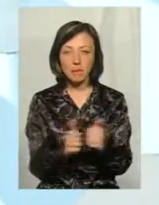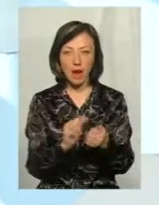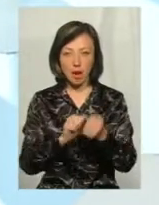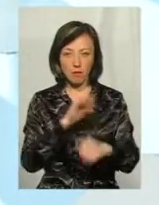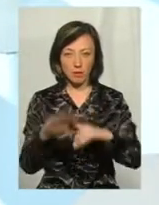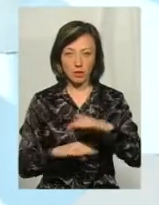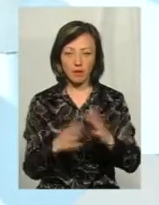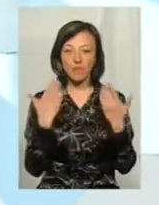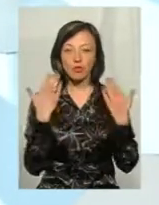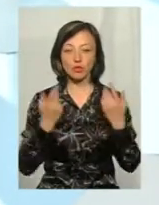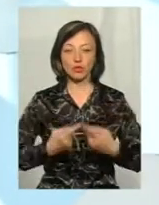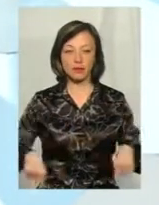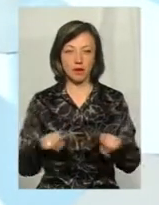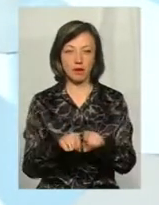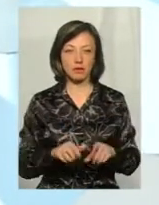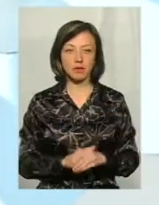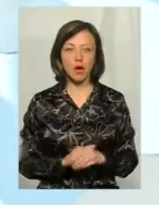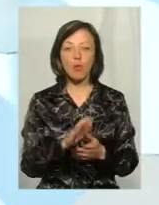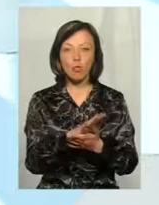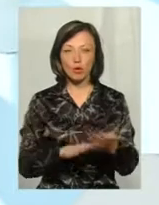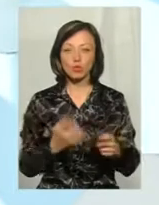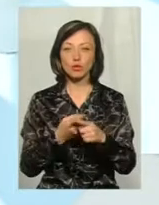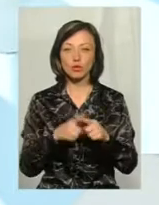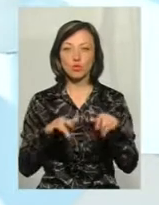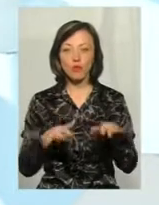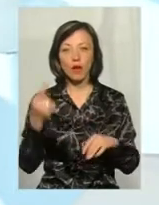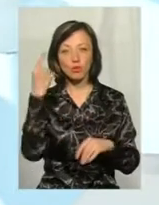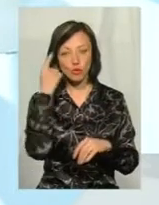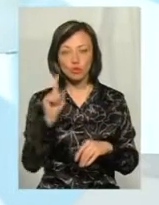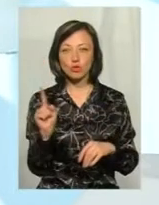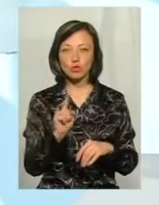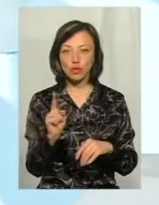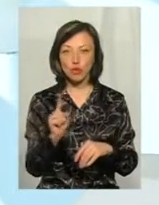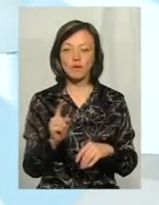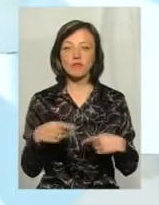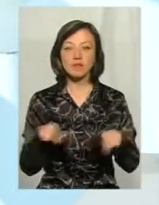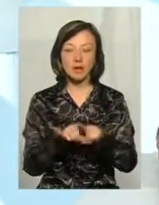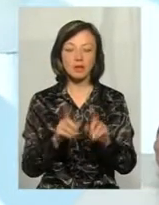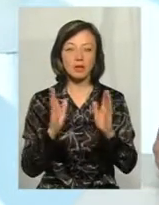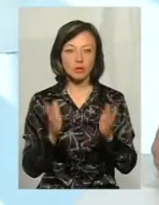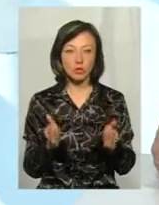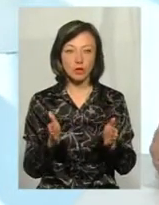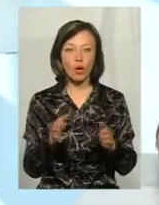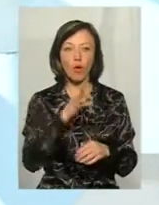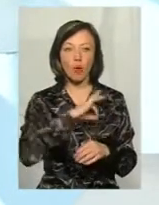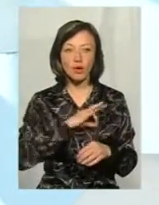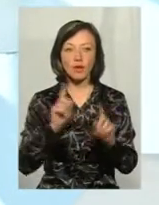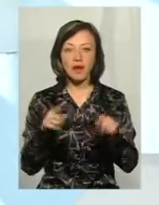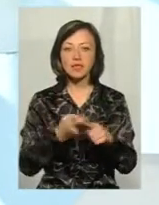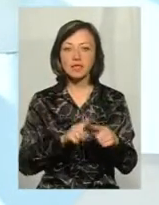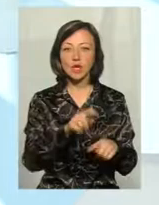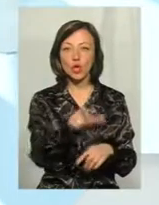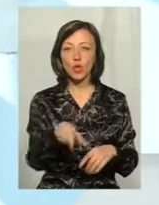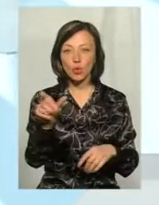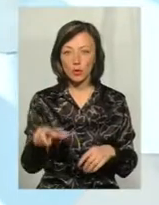рекреаційні ділянки. От. Продовжуємо цю справу, і я думаю, що, значить, воно все-таки буде корисним. Навіть ці люди, які